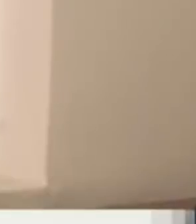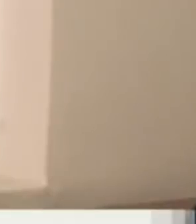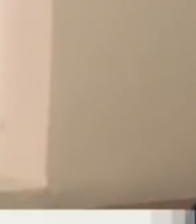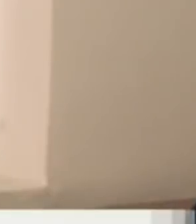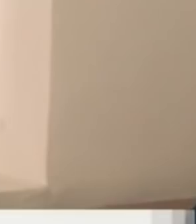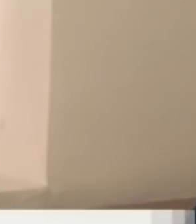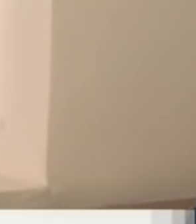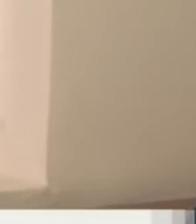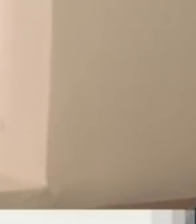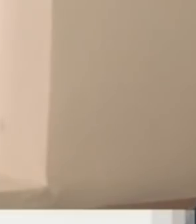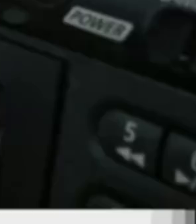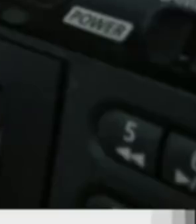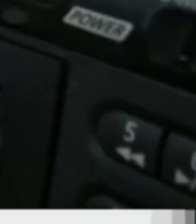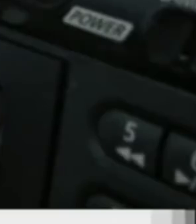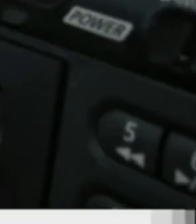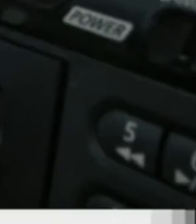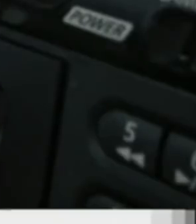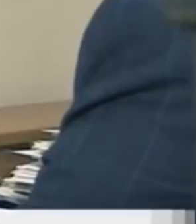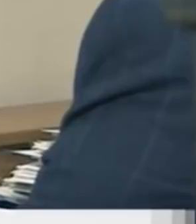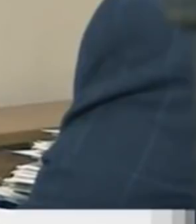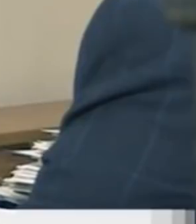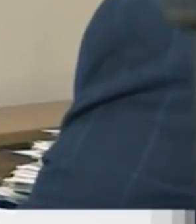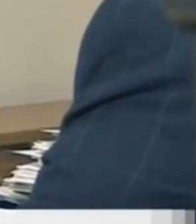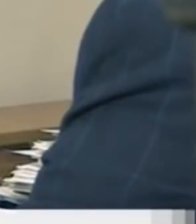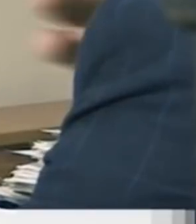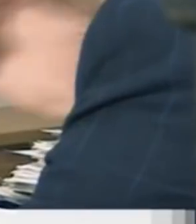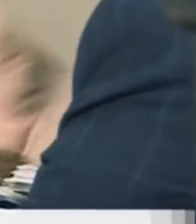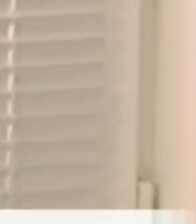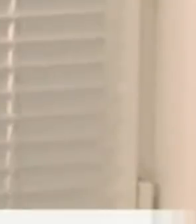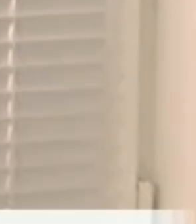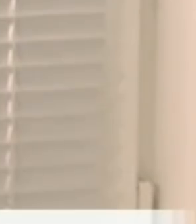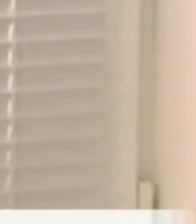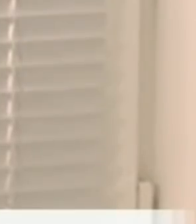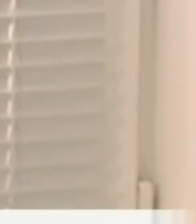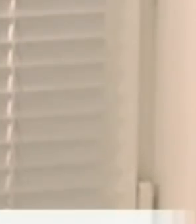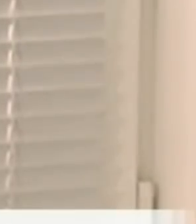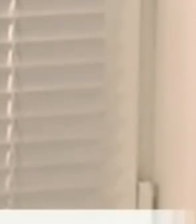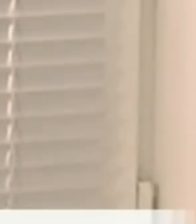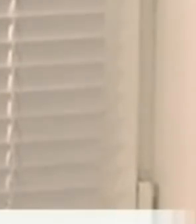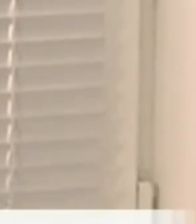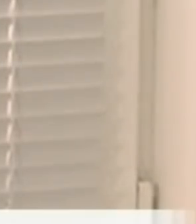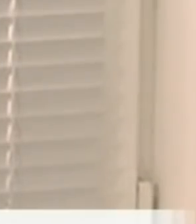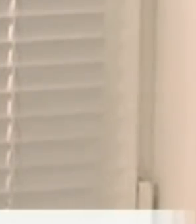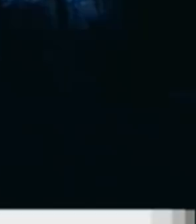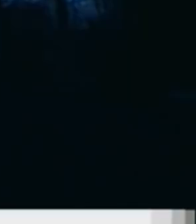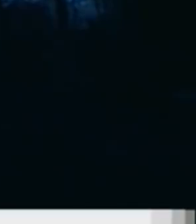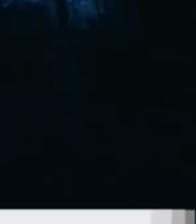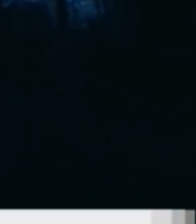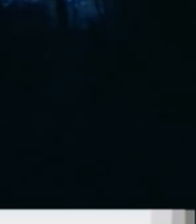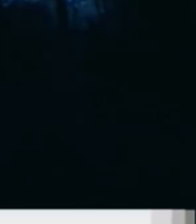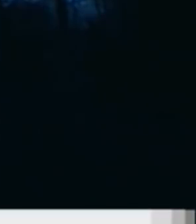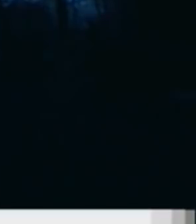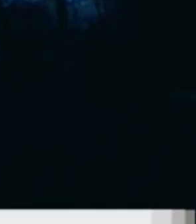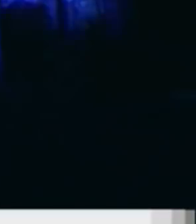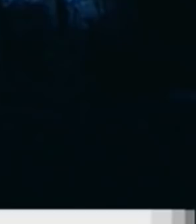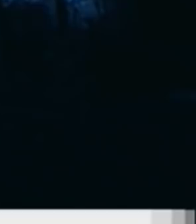И накрая го душихи и оставят правата. И доктора пише в там, умрела от сърдечна недостатъчност. Ще